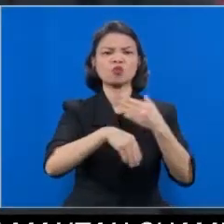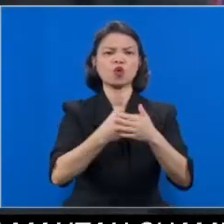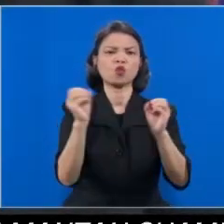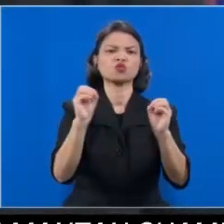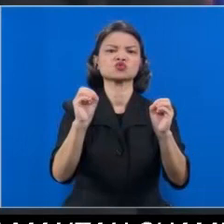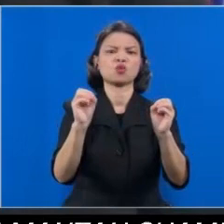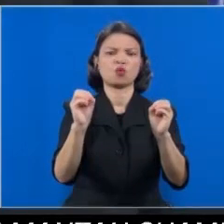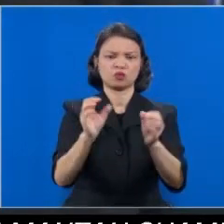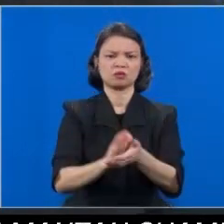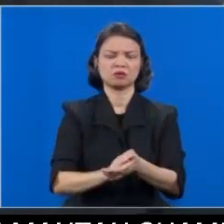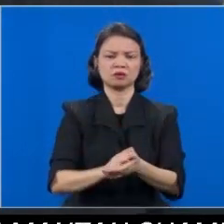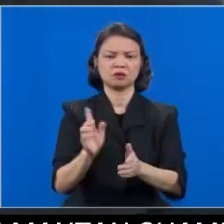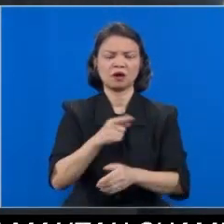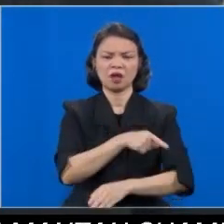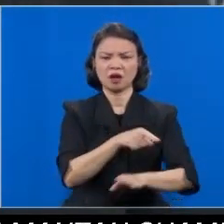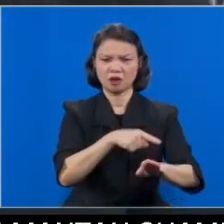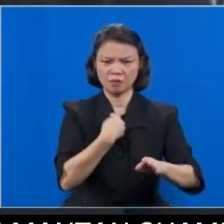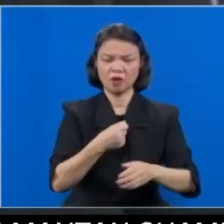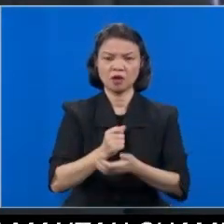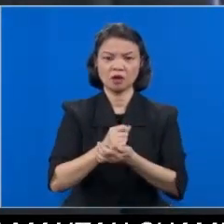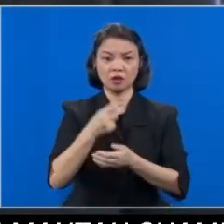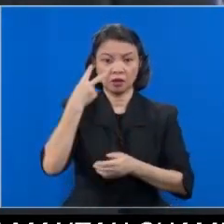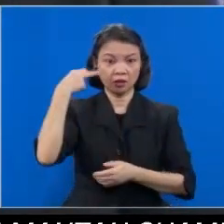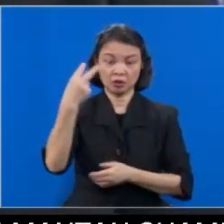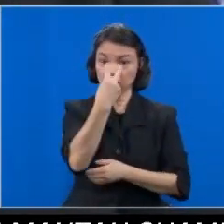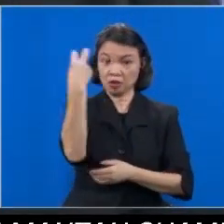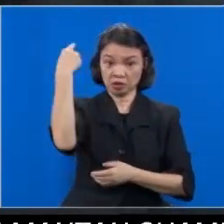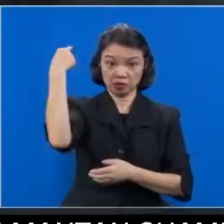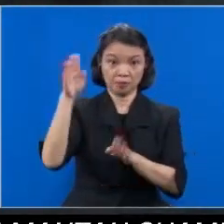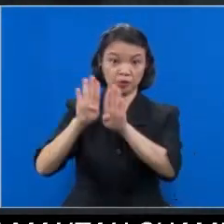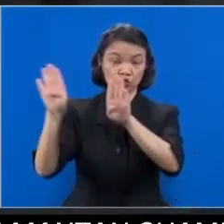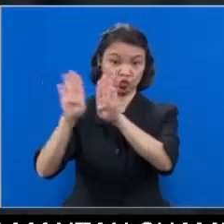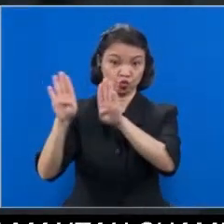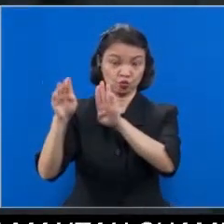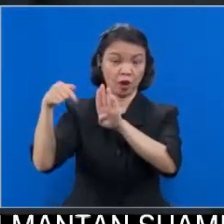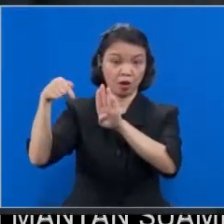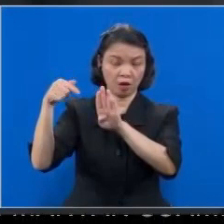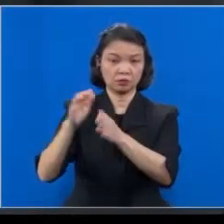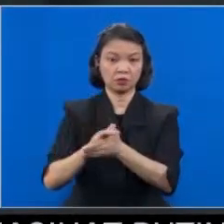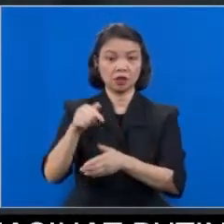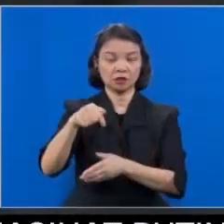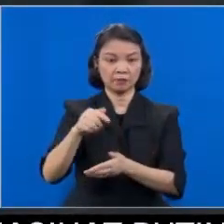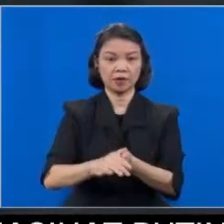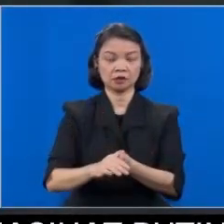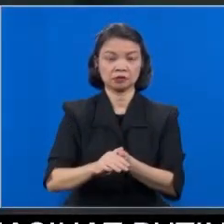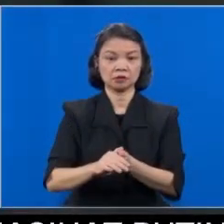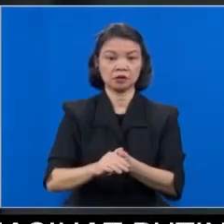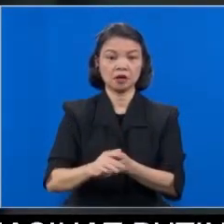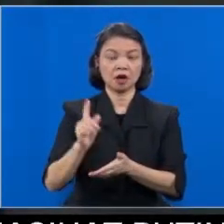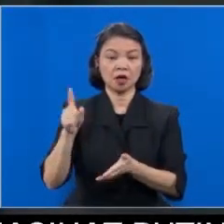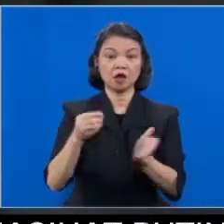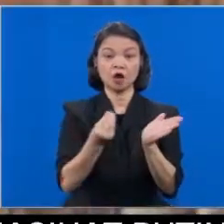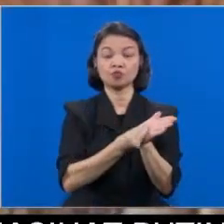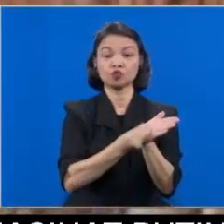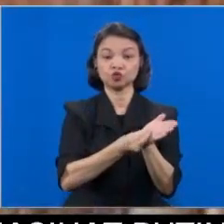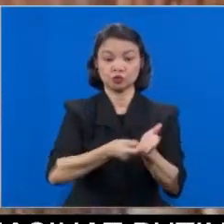Terus nggak lama kita langsung ngasih konfirmasi nih ke belakang kalau misalkan tempat ini ada yang ngebobol, soalnya ada bukti juga, ada